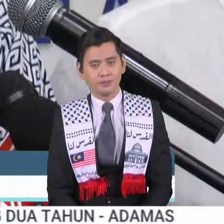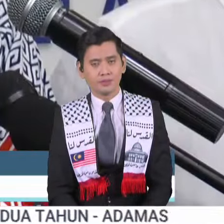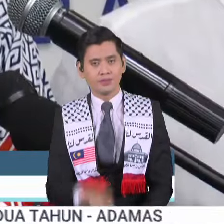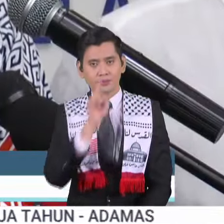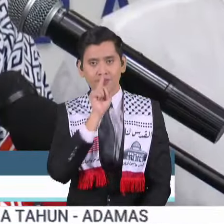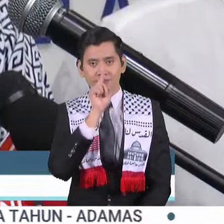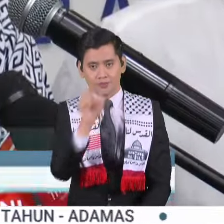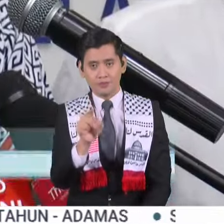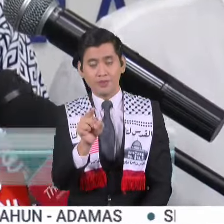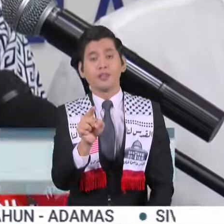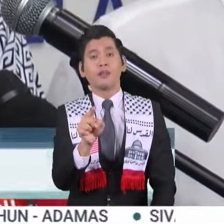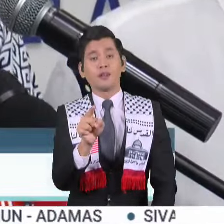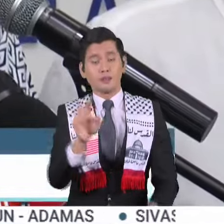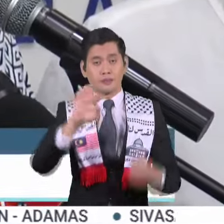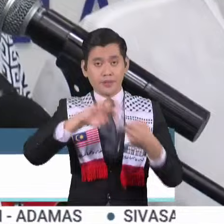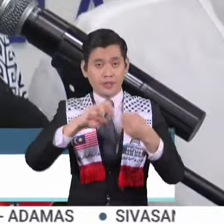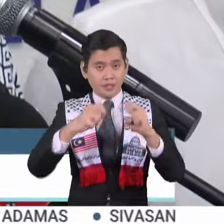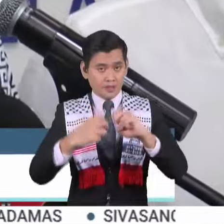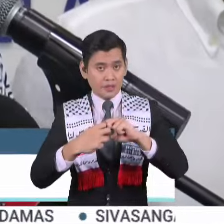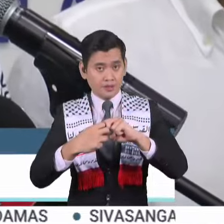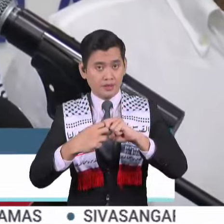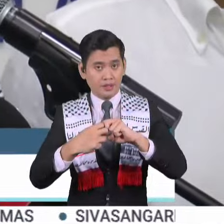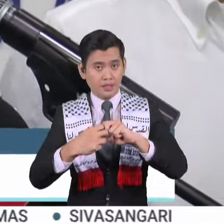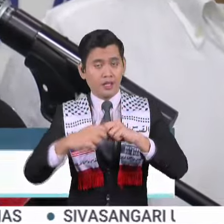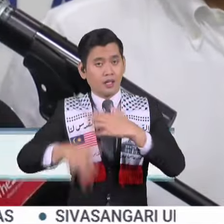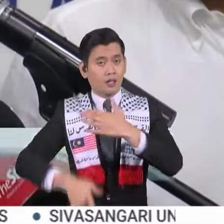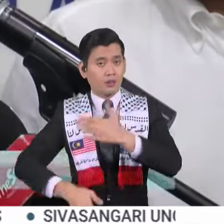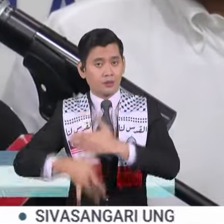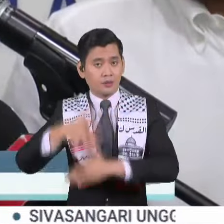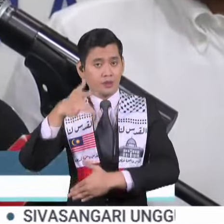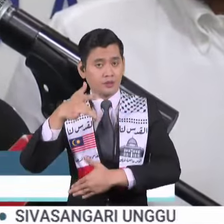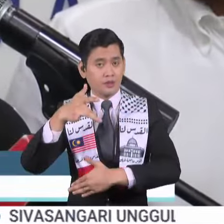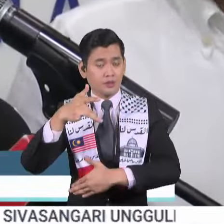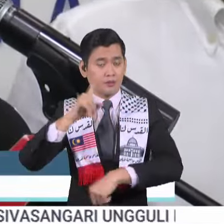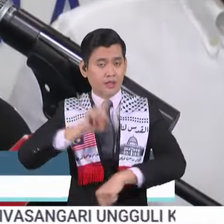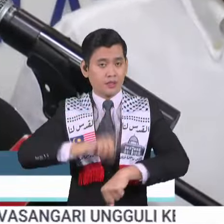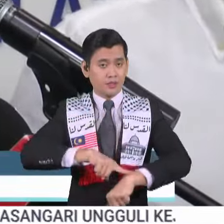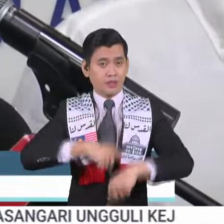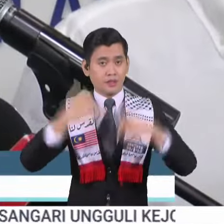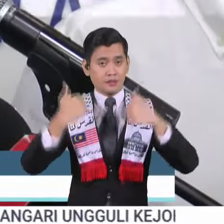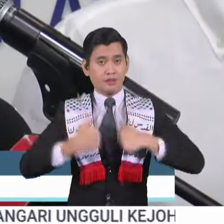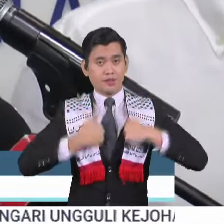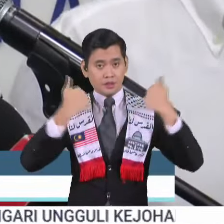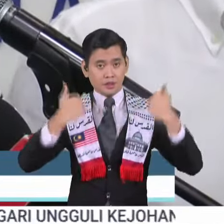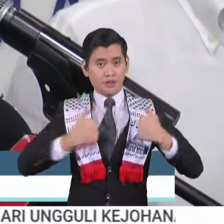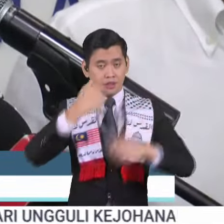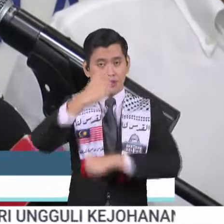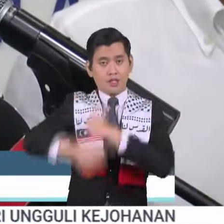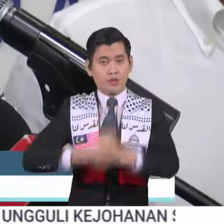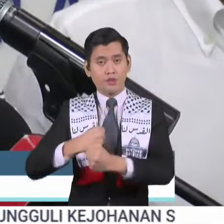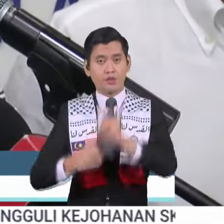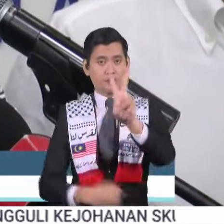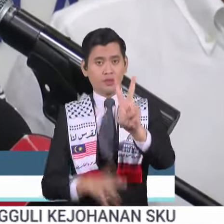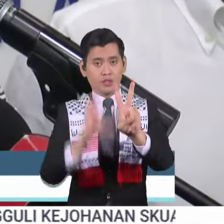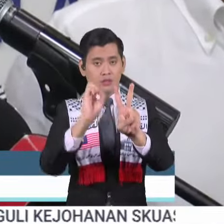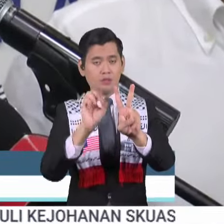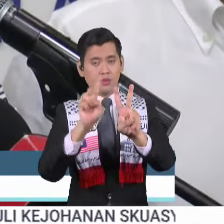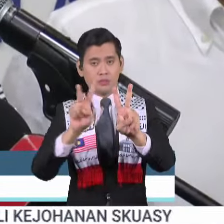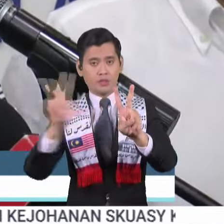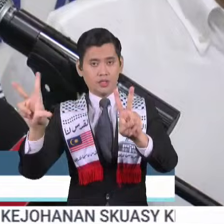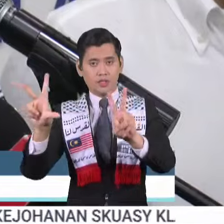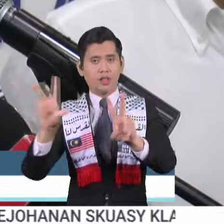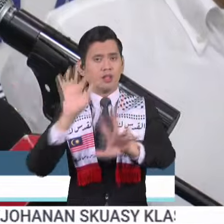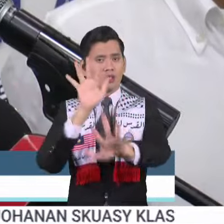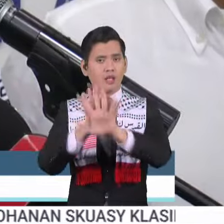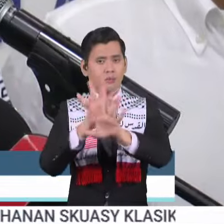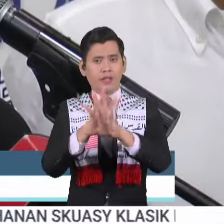Ini merupakan salah satu isu pada awal ataupun musim Hari Raya tahun lepas, di mana ramai yang terpaksa